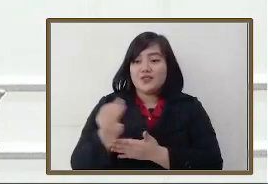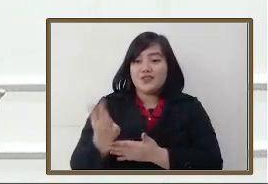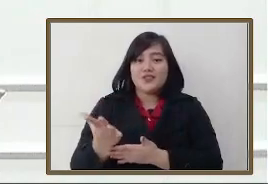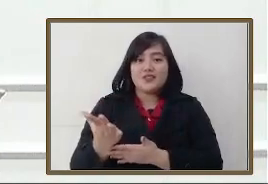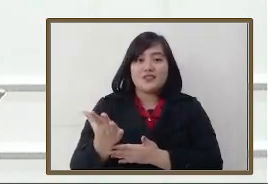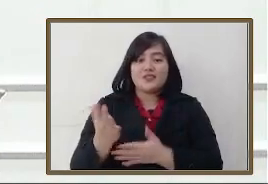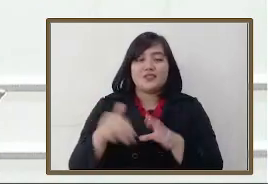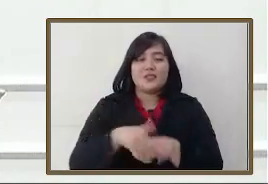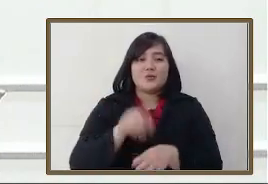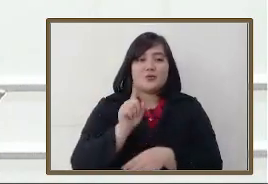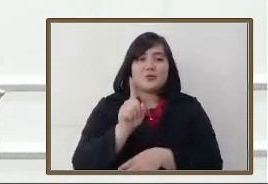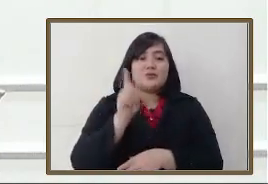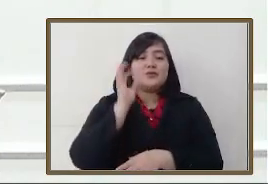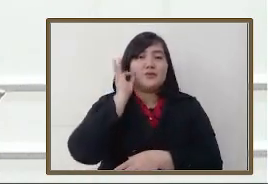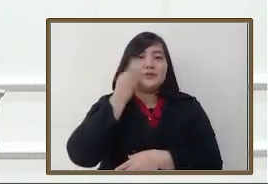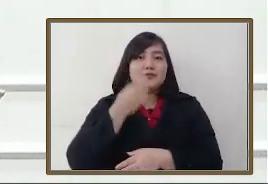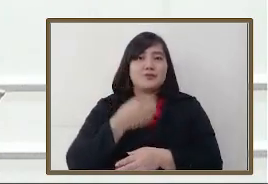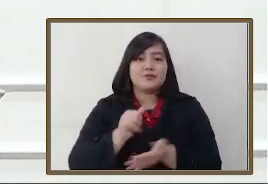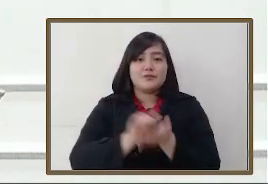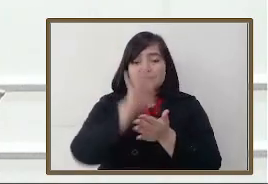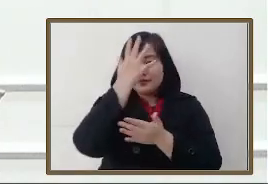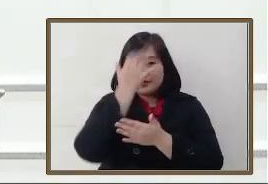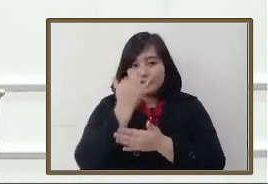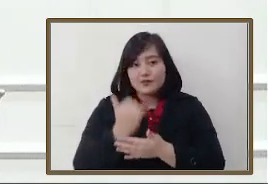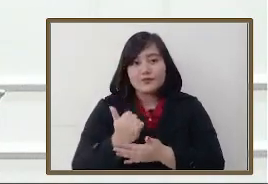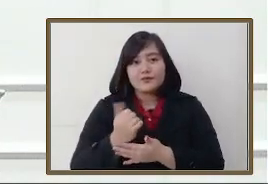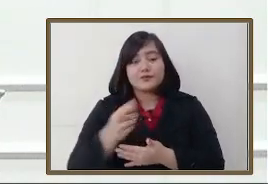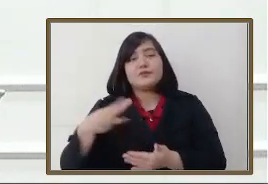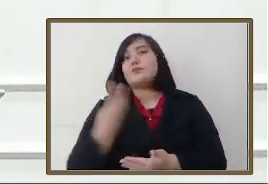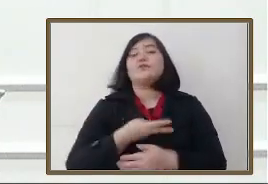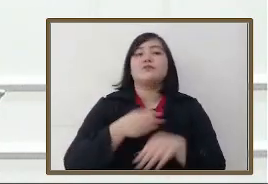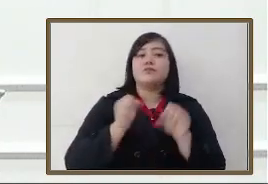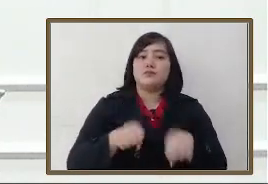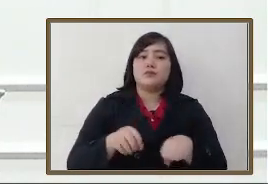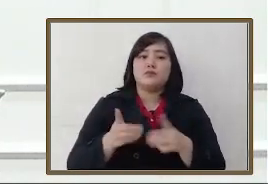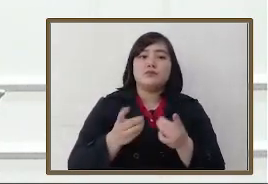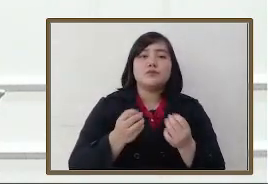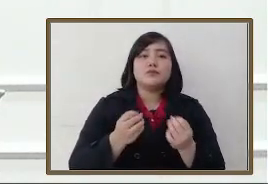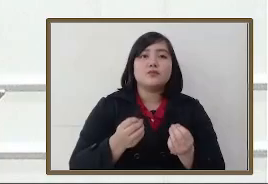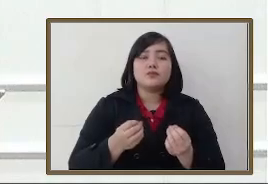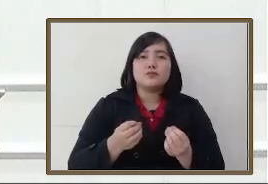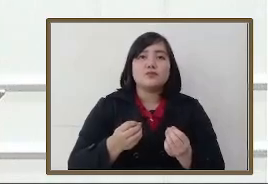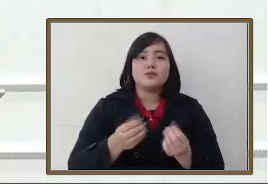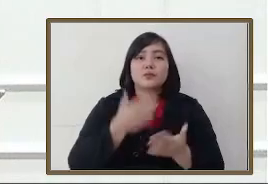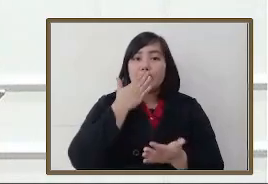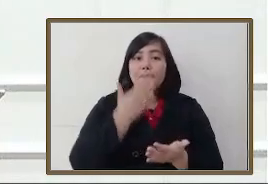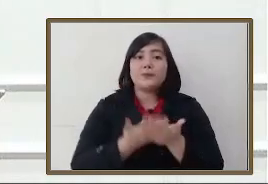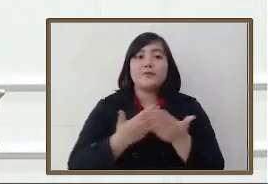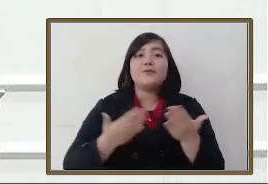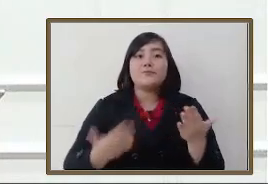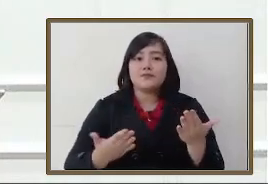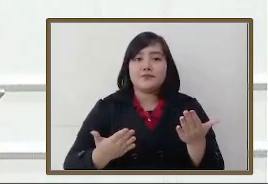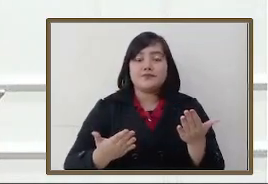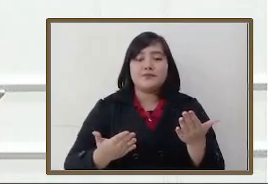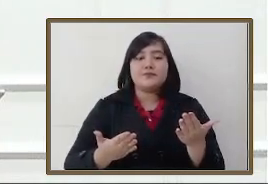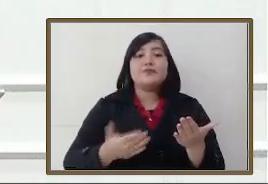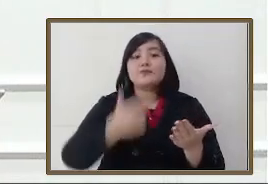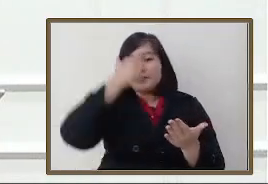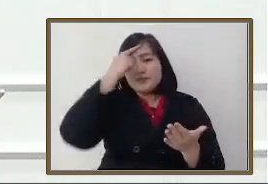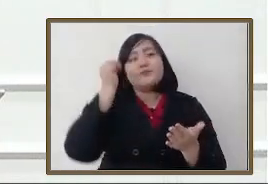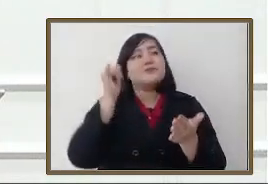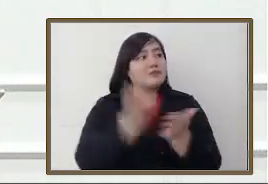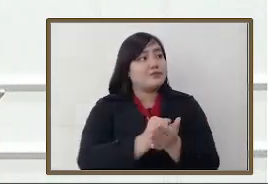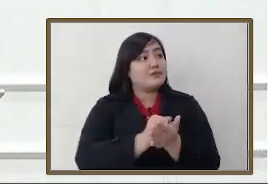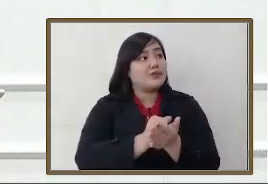Now, kaya nga nakakagawa tayo ng kakaiba. Kasi yan yung kapatid, trabaho ng Banal